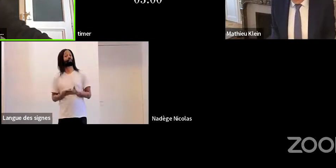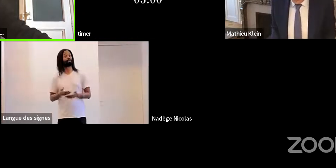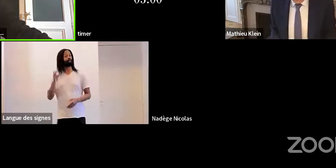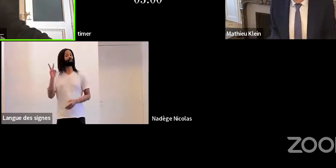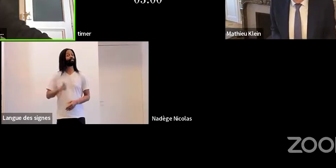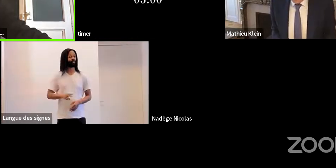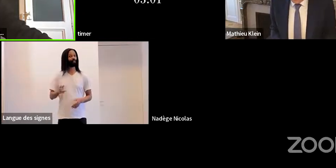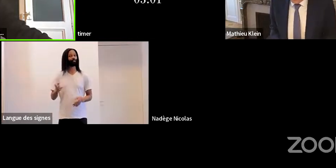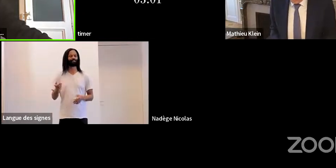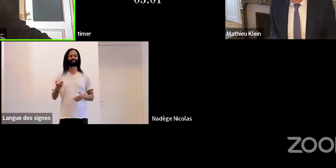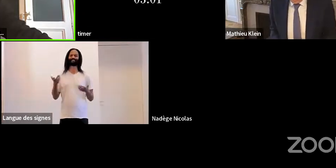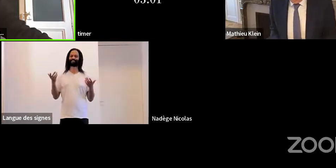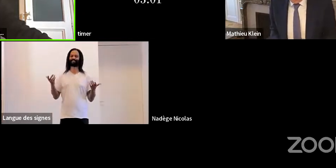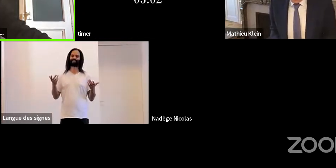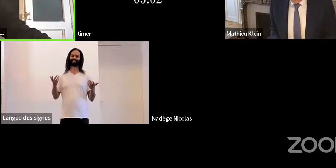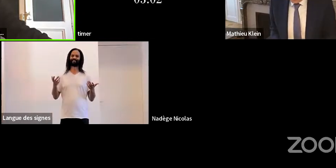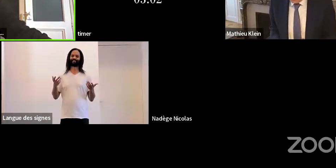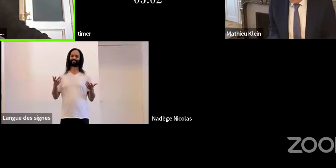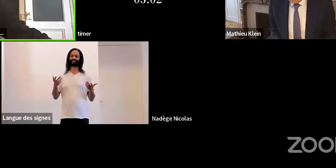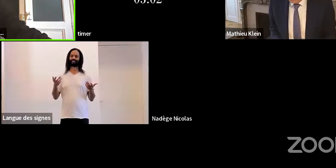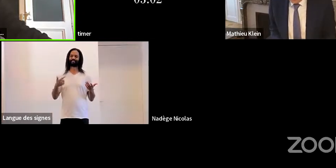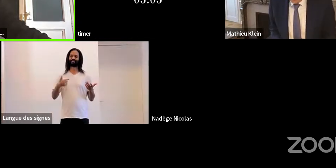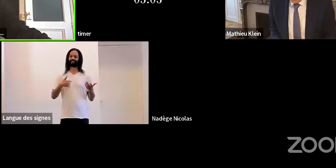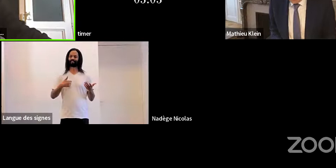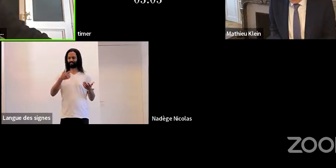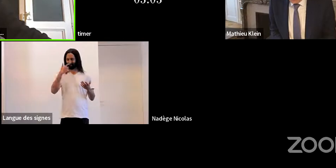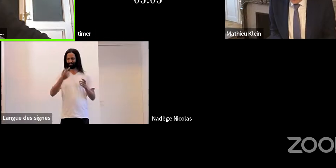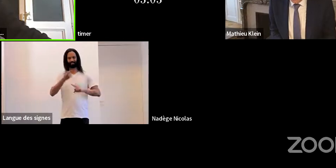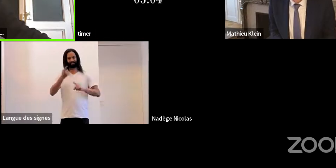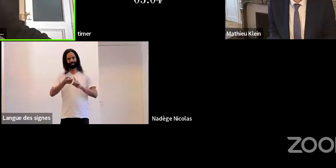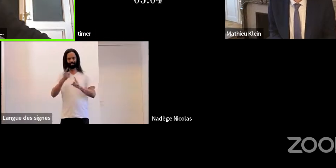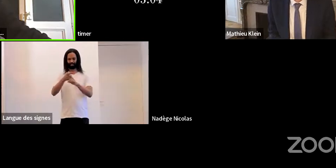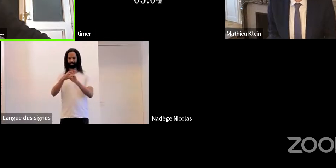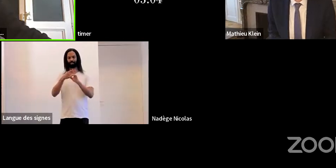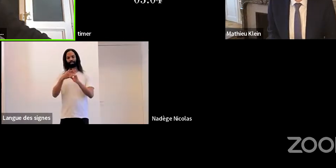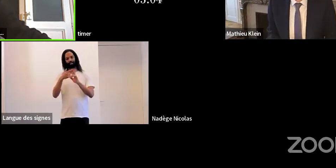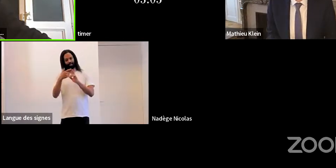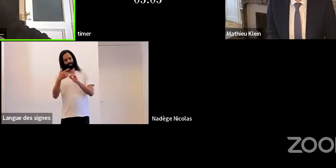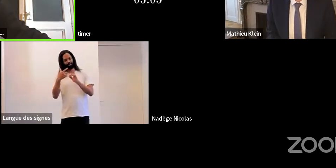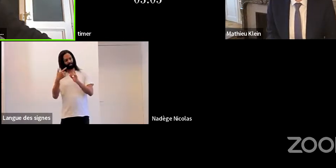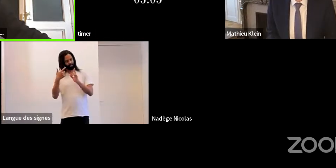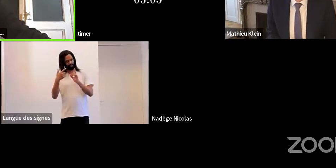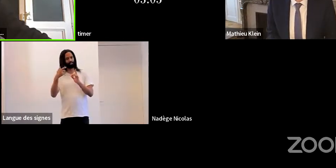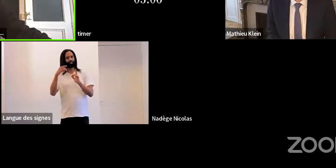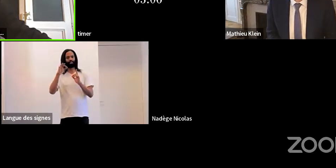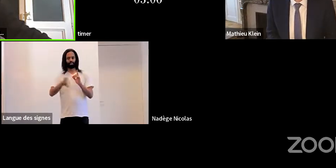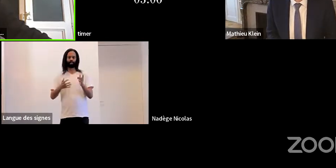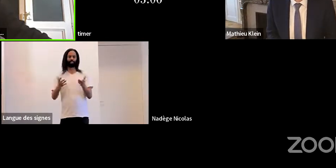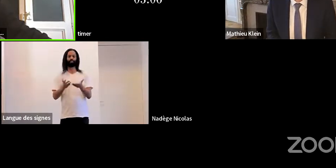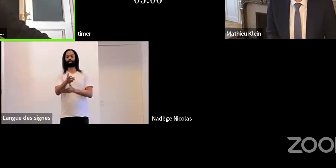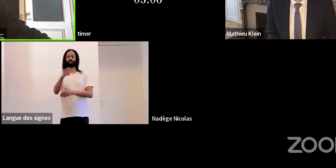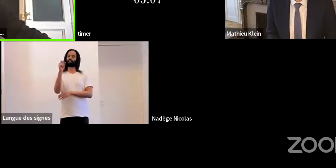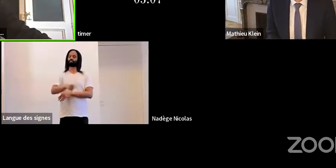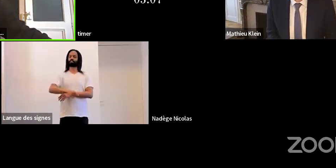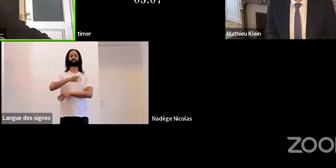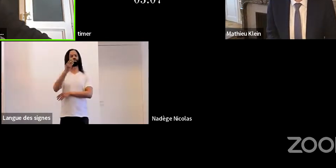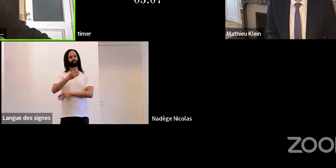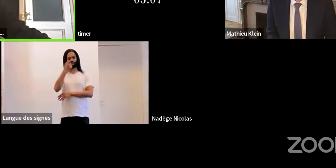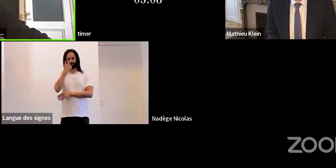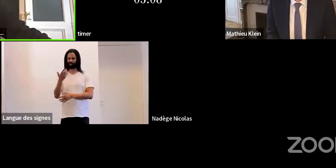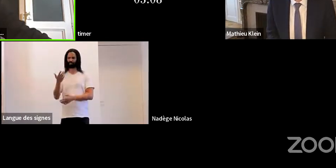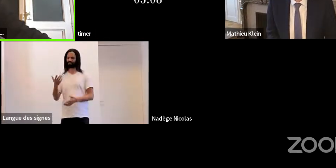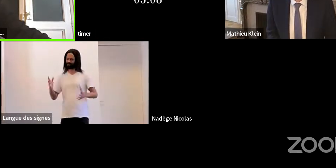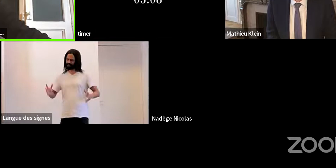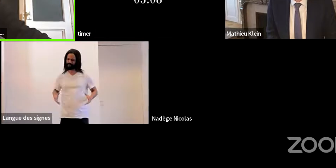particulière et un soutien efficace et offensif soit accordé à ce projet indispensable pour notre